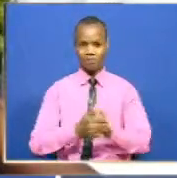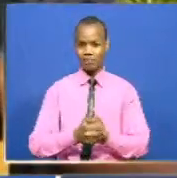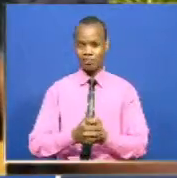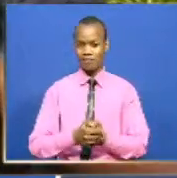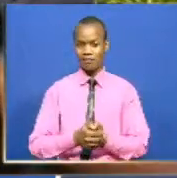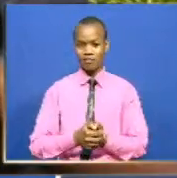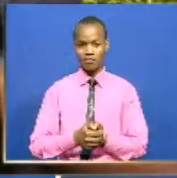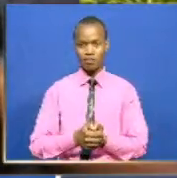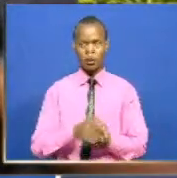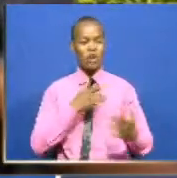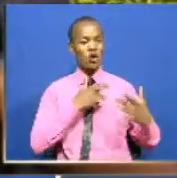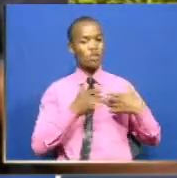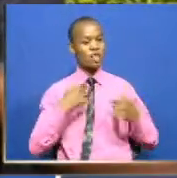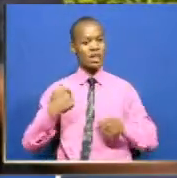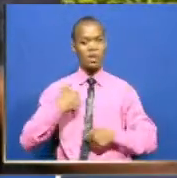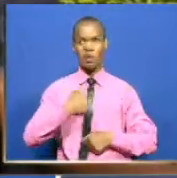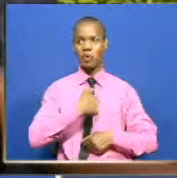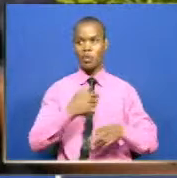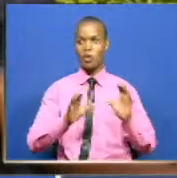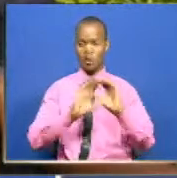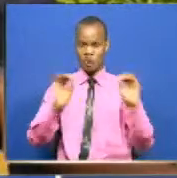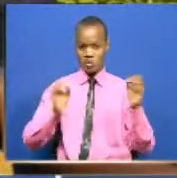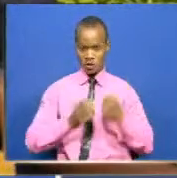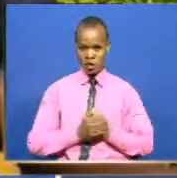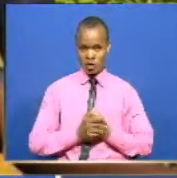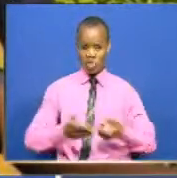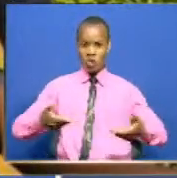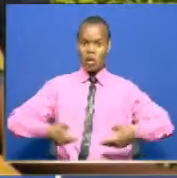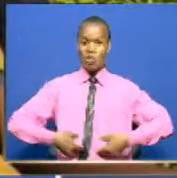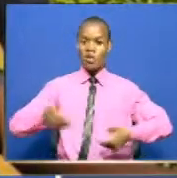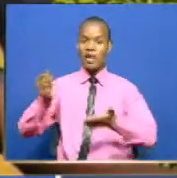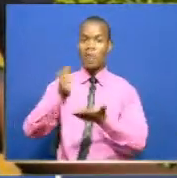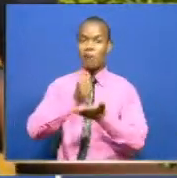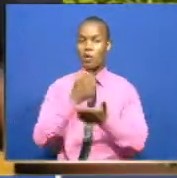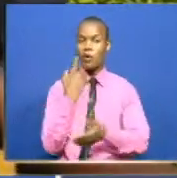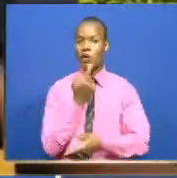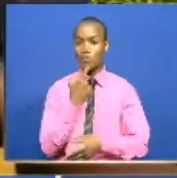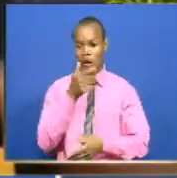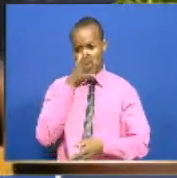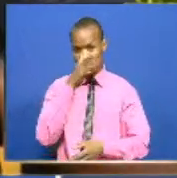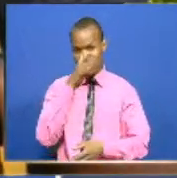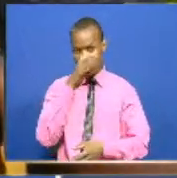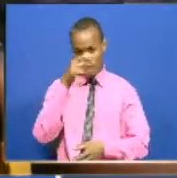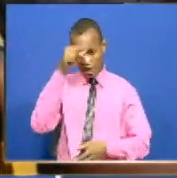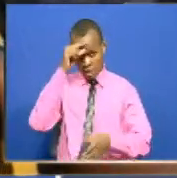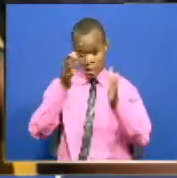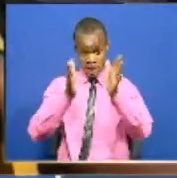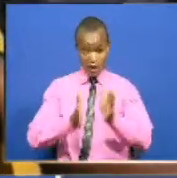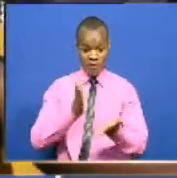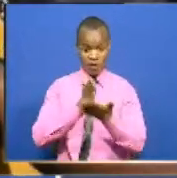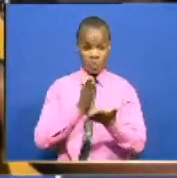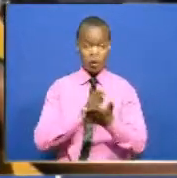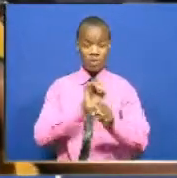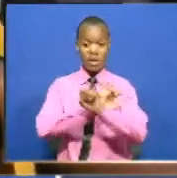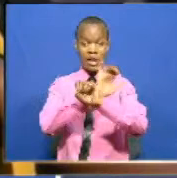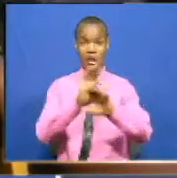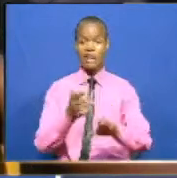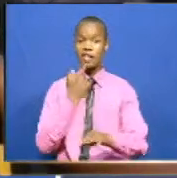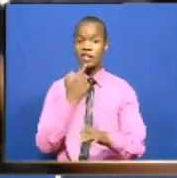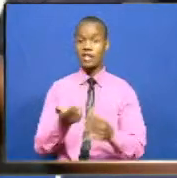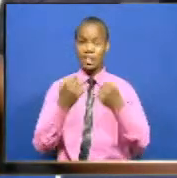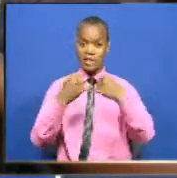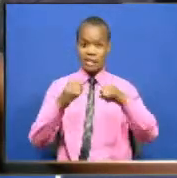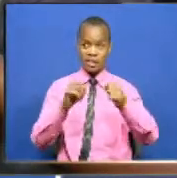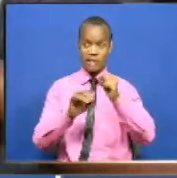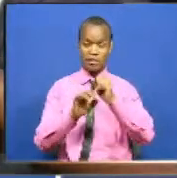haituhusu. Vijana gani wengine wanaandika kazi? Hiyo ni uongo mtupu. Governor atoke wazi wazi aseme hiyo ni njia kupora